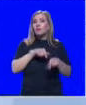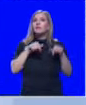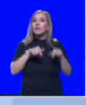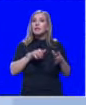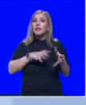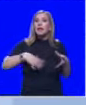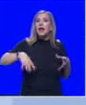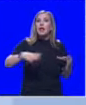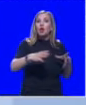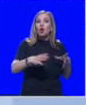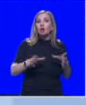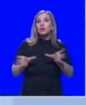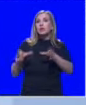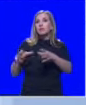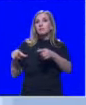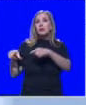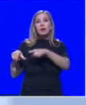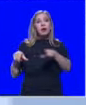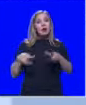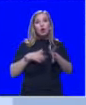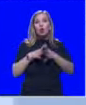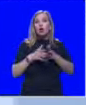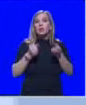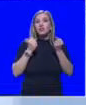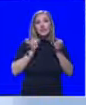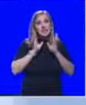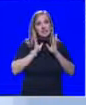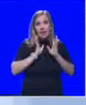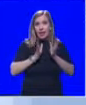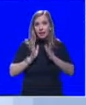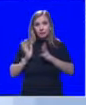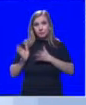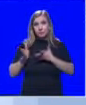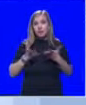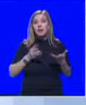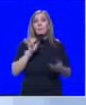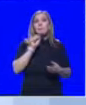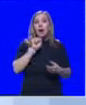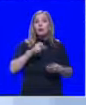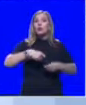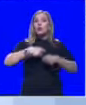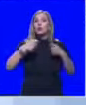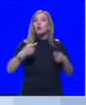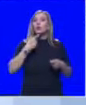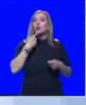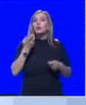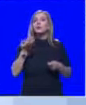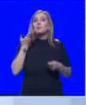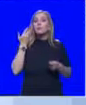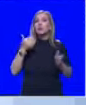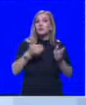етнически райони хората живеят много зле и партията, за която гласуват, която дълго време беше в